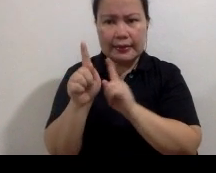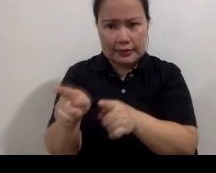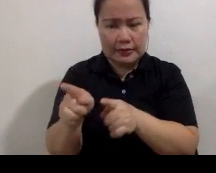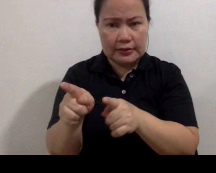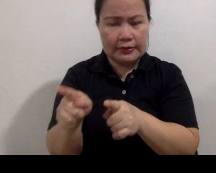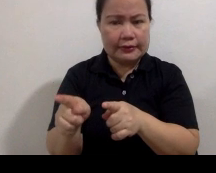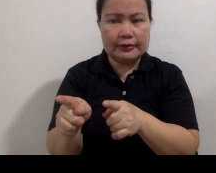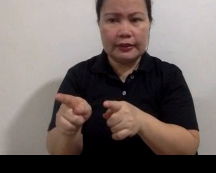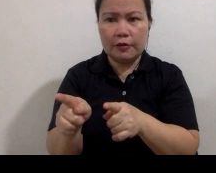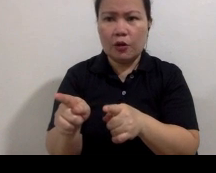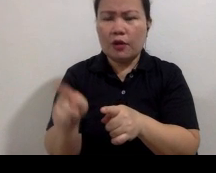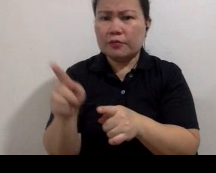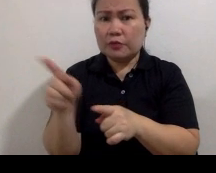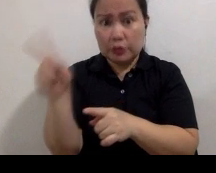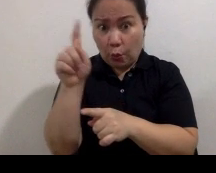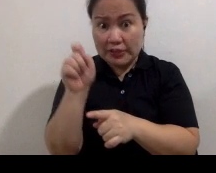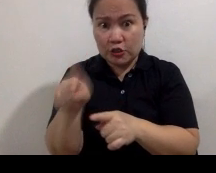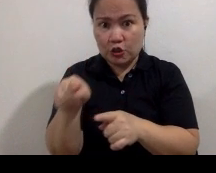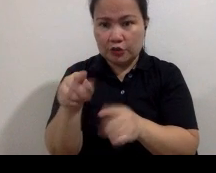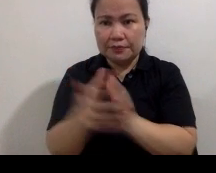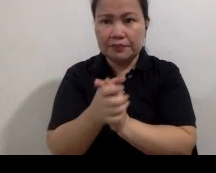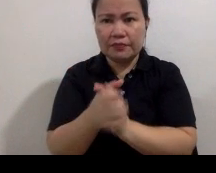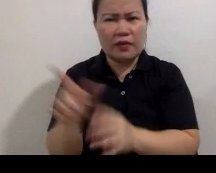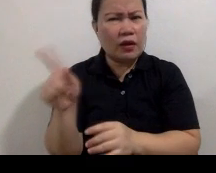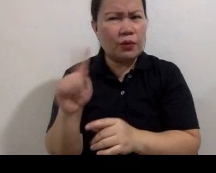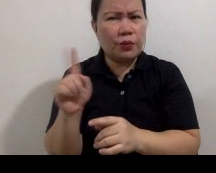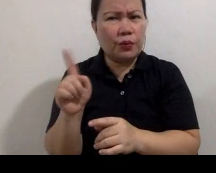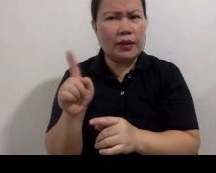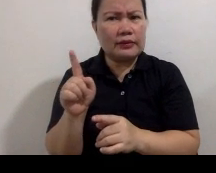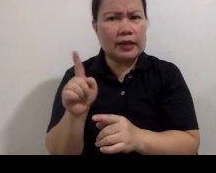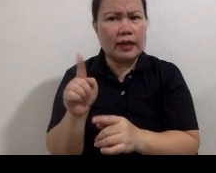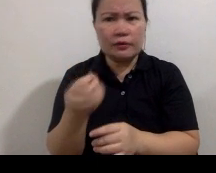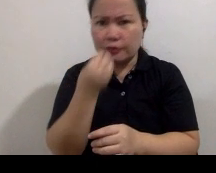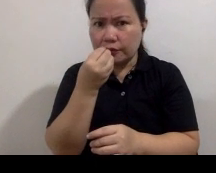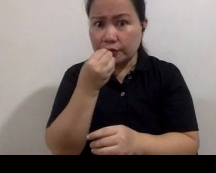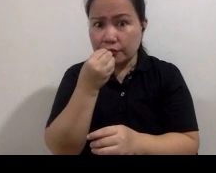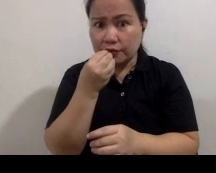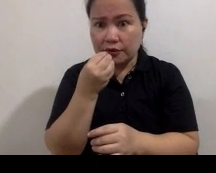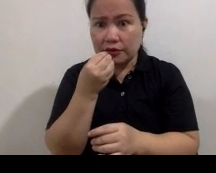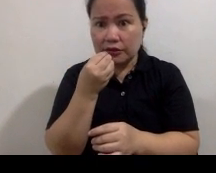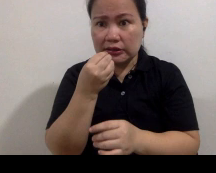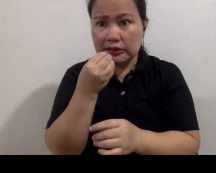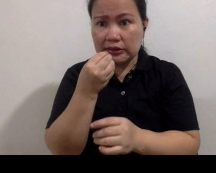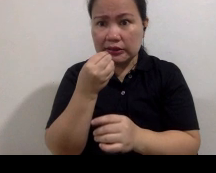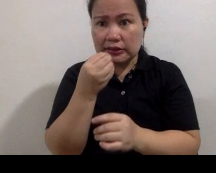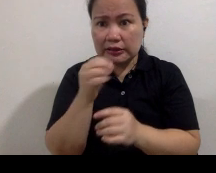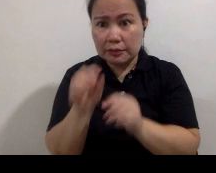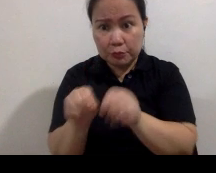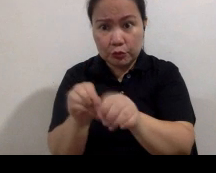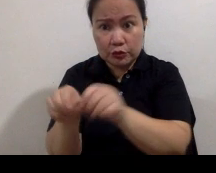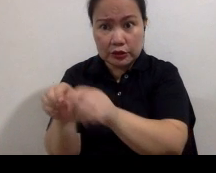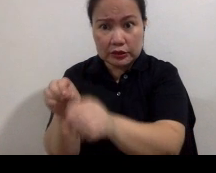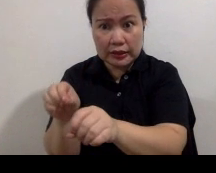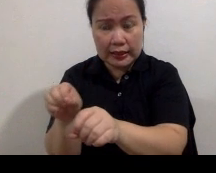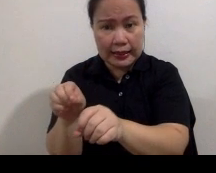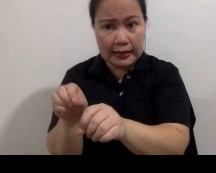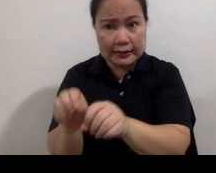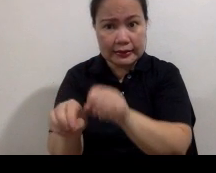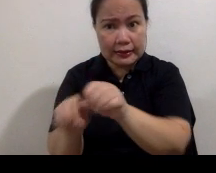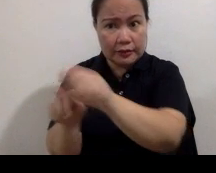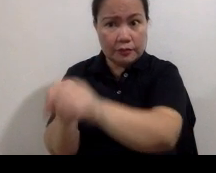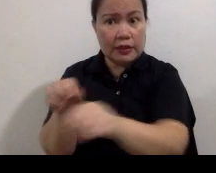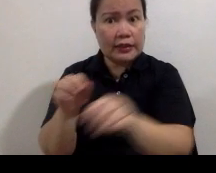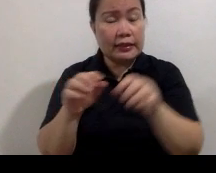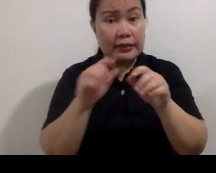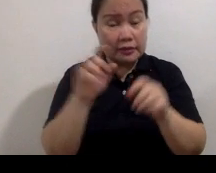sagutin ang mga sumusunod na tanong. Una, ano ang pagkaing butil na karaniwang itinanim sa mga bansa sa